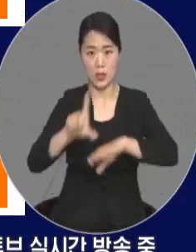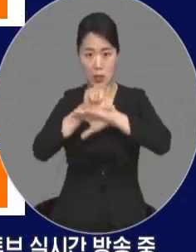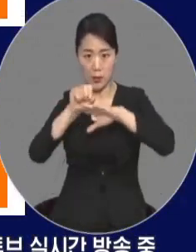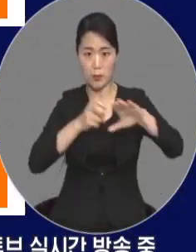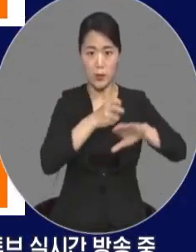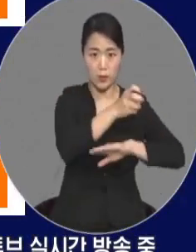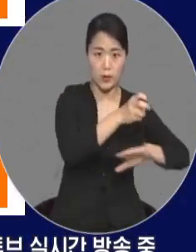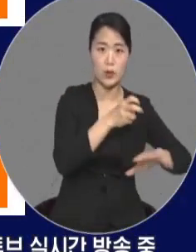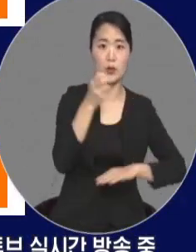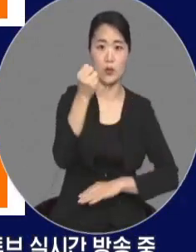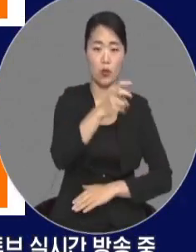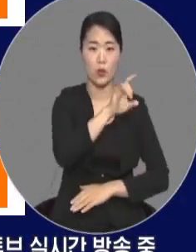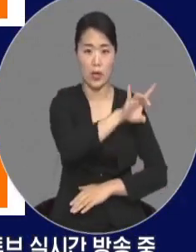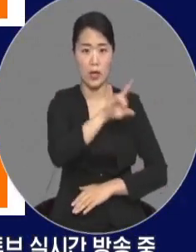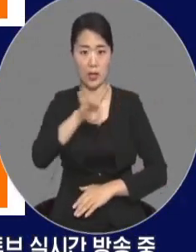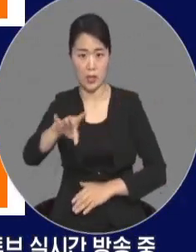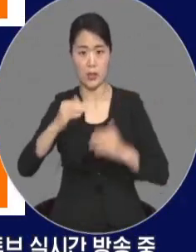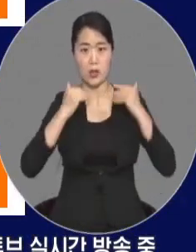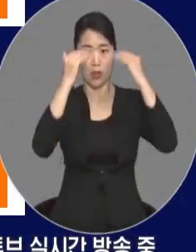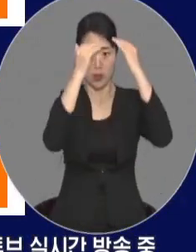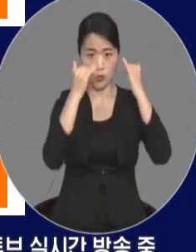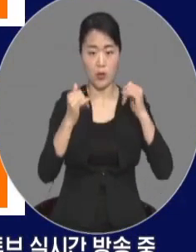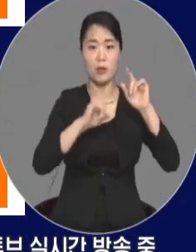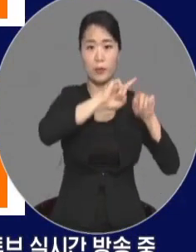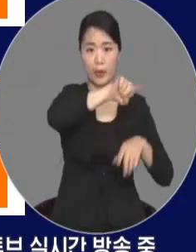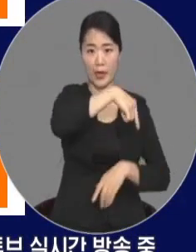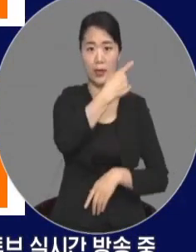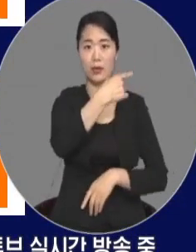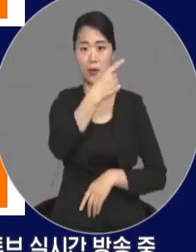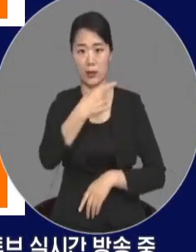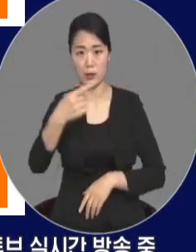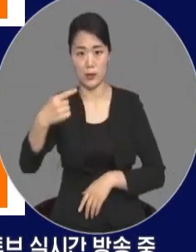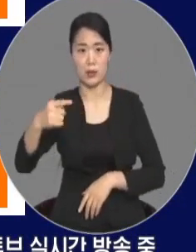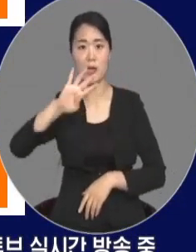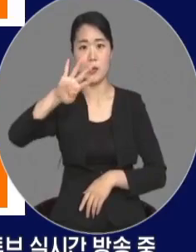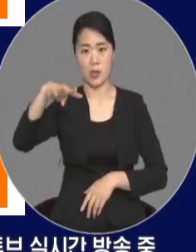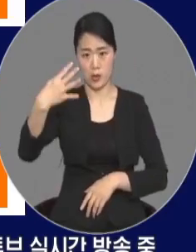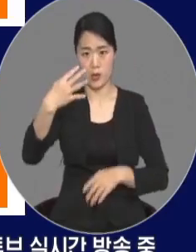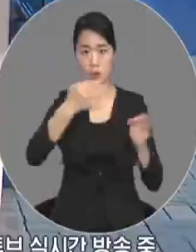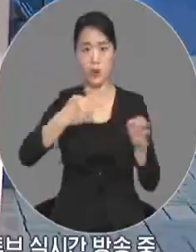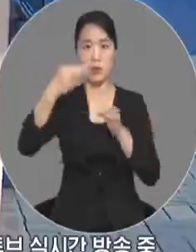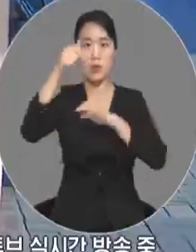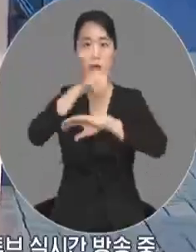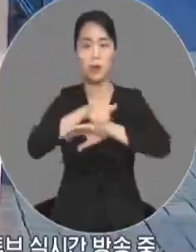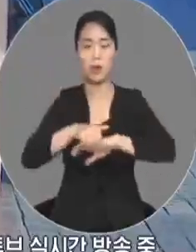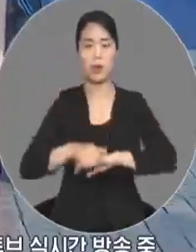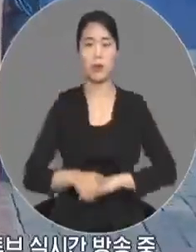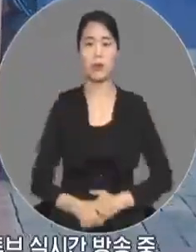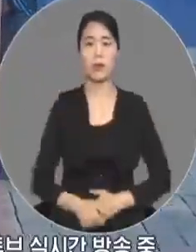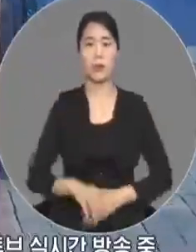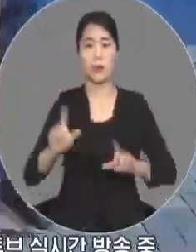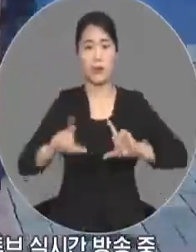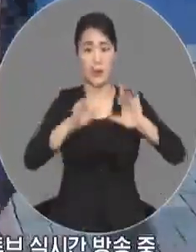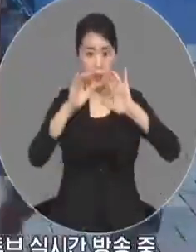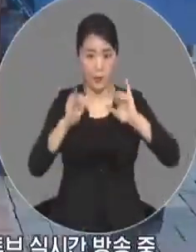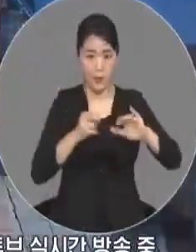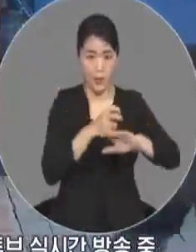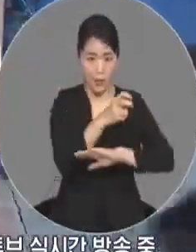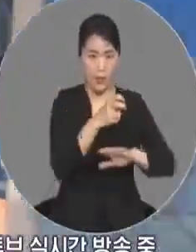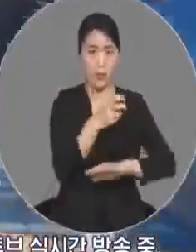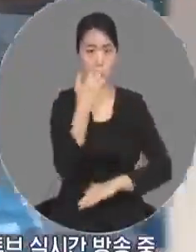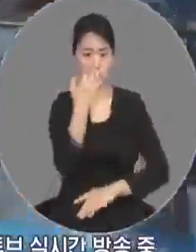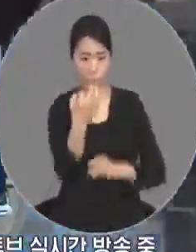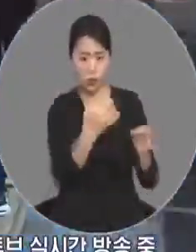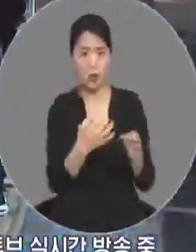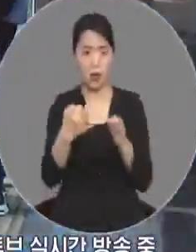리무진버스도 성인기준 100원에서 최대 400원까지 오를 것으로 점쳐집니다 시민들은 버스 요금 인상